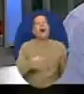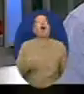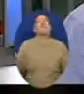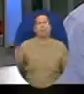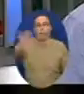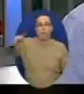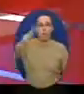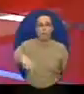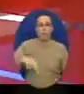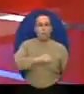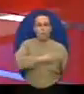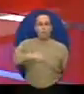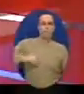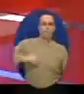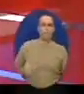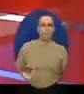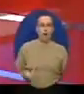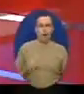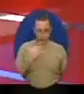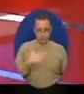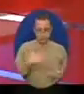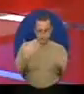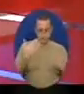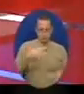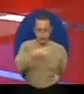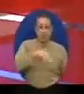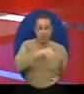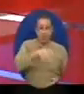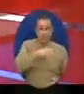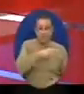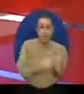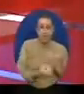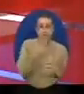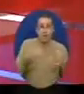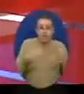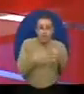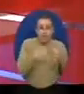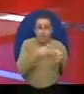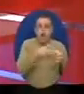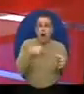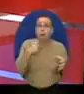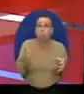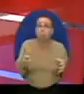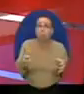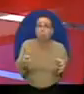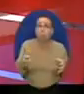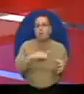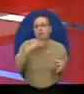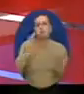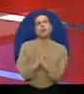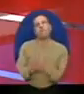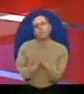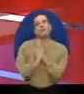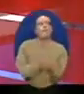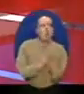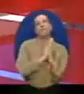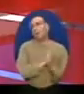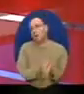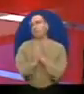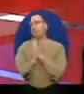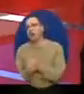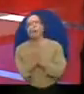שזה שאלי הבעיה שלנו. אני רוצה לספר לך ולצופים שבנגב קמה איזושהי קבוצה שאמרה, אוקיי, מספיק כבר לבקש מהמדינה את